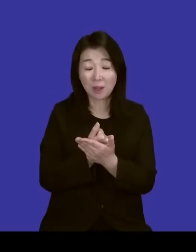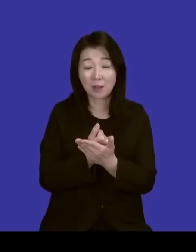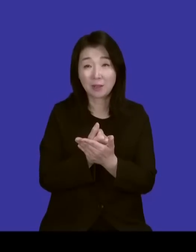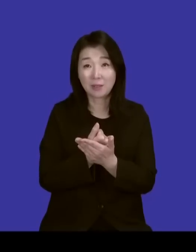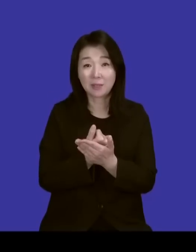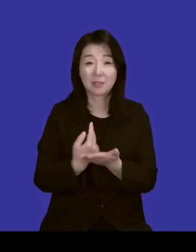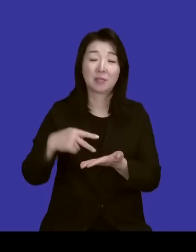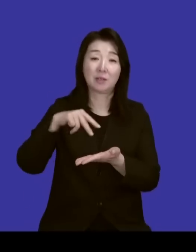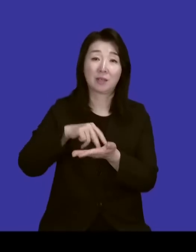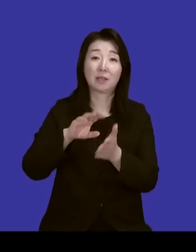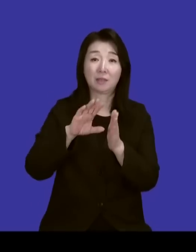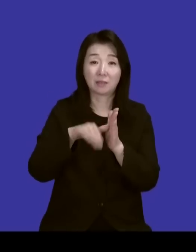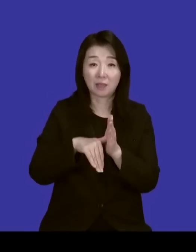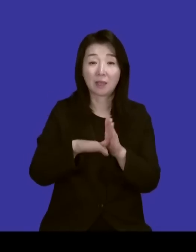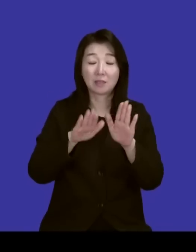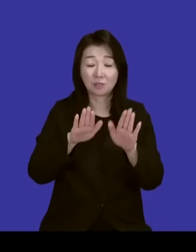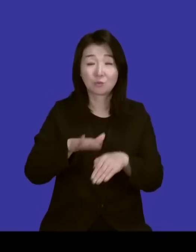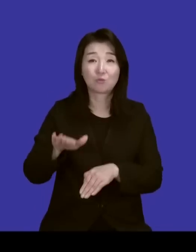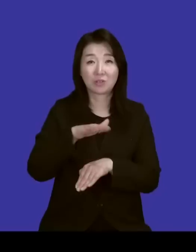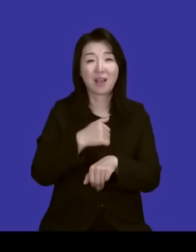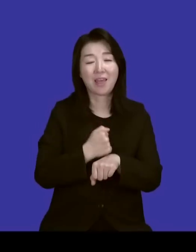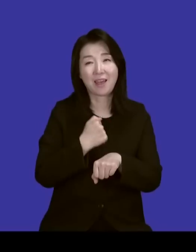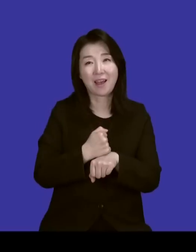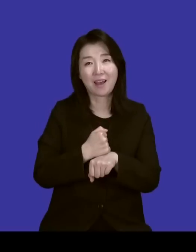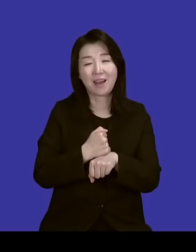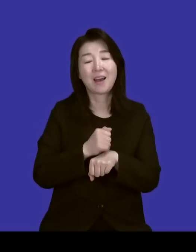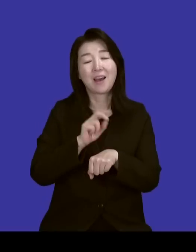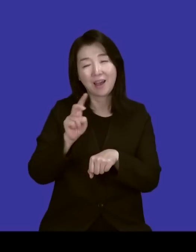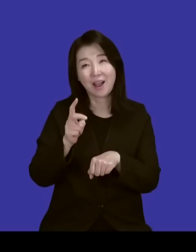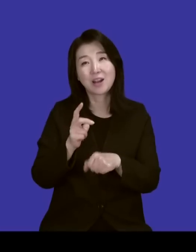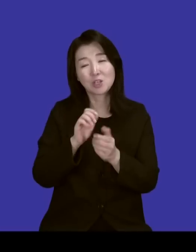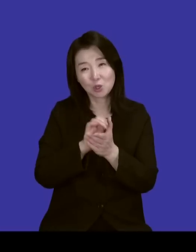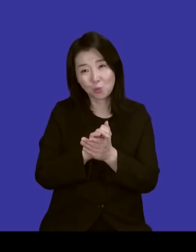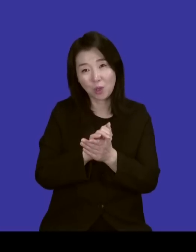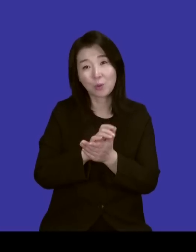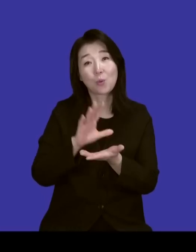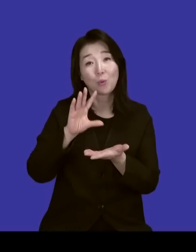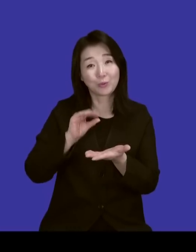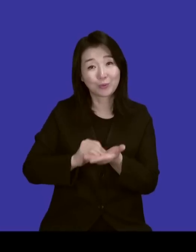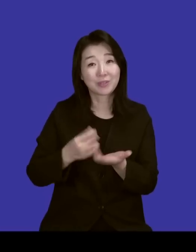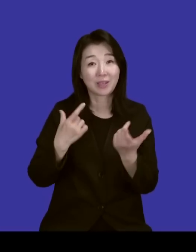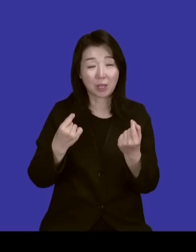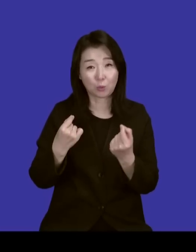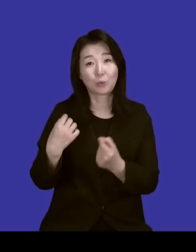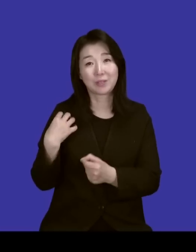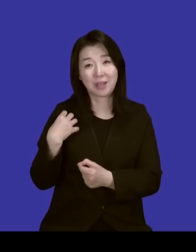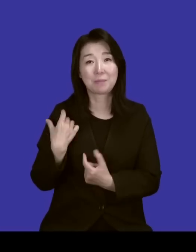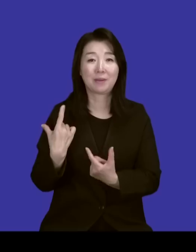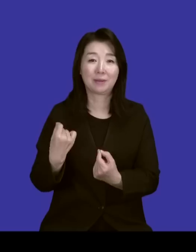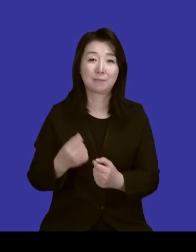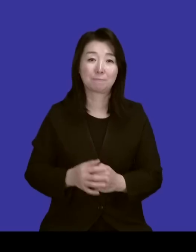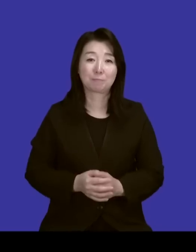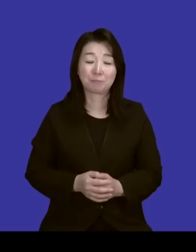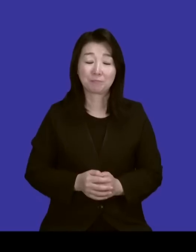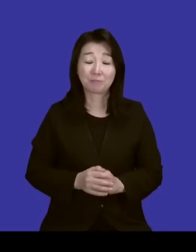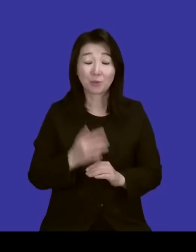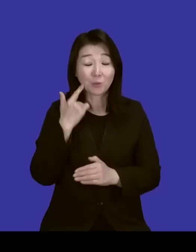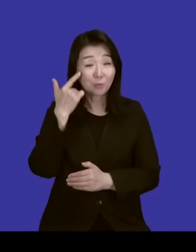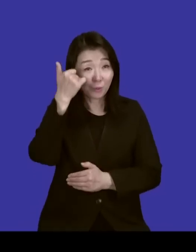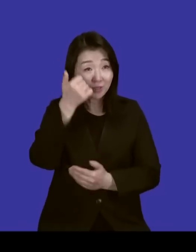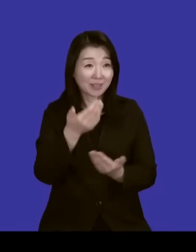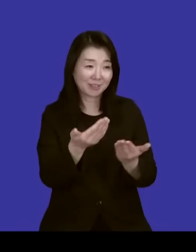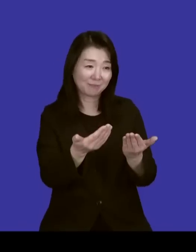그런 날들이 이제부터의 우리가 해야 될 기도이고 우리의 목표가 아닐까, 숙제죠. 그렇죠. 숙제일 것 같습니다. 사명이고. 네. 오늘 정말 목사님께